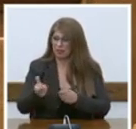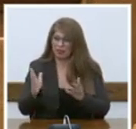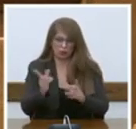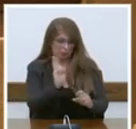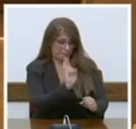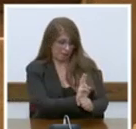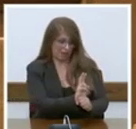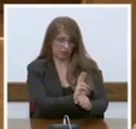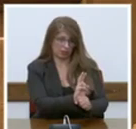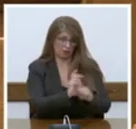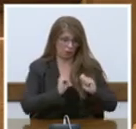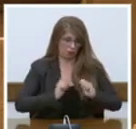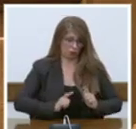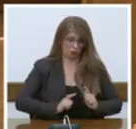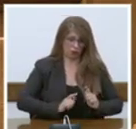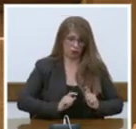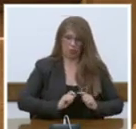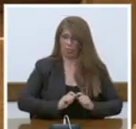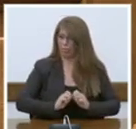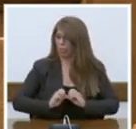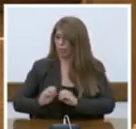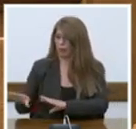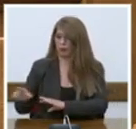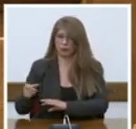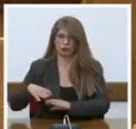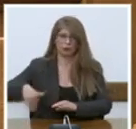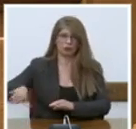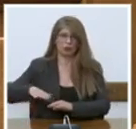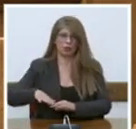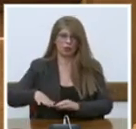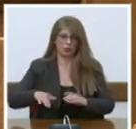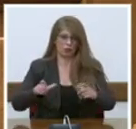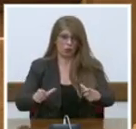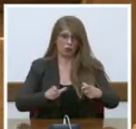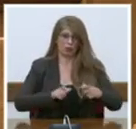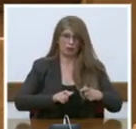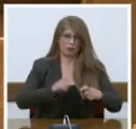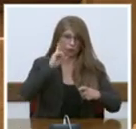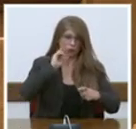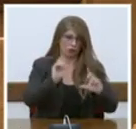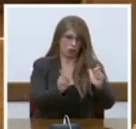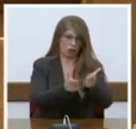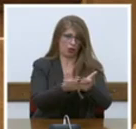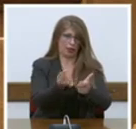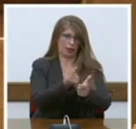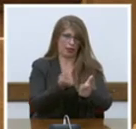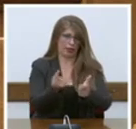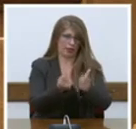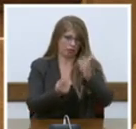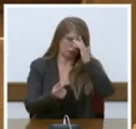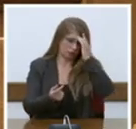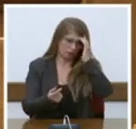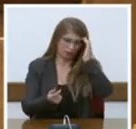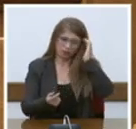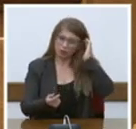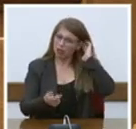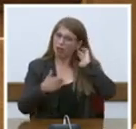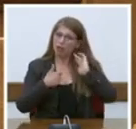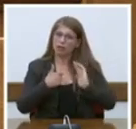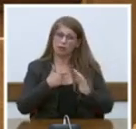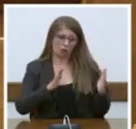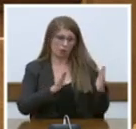περισσεύει μόνον αφού έχετε μοιράσει όλη την πίτα στις γνωστές οικογένειες. Σε αυτό θα μας βρείτε